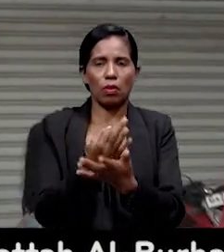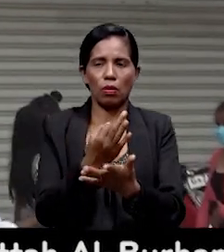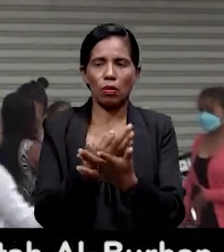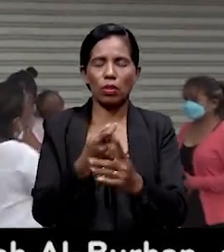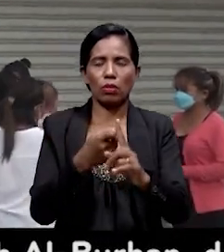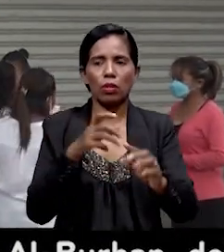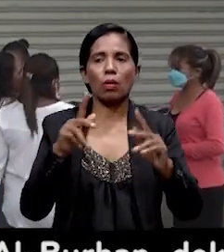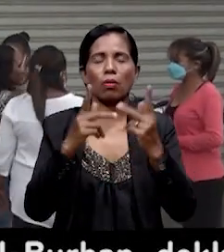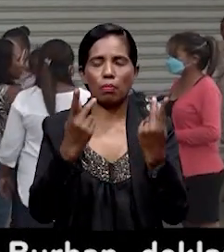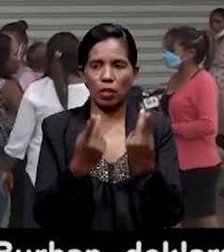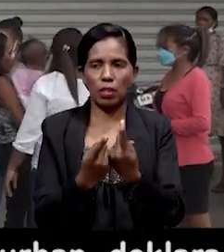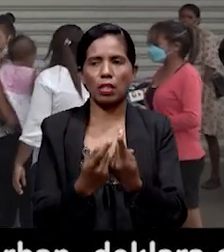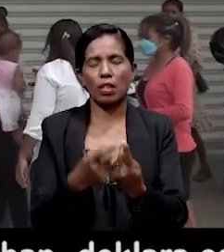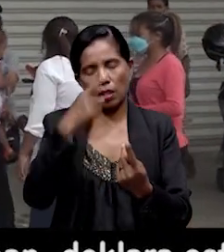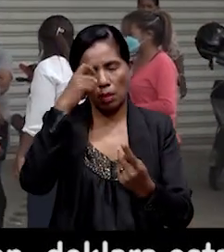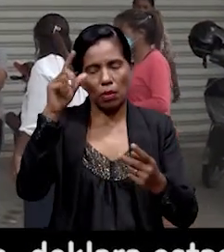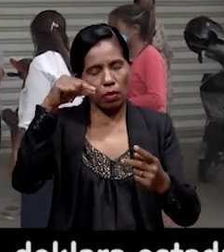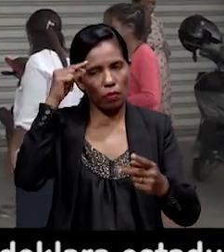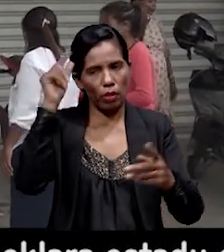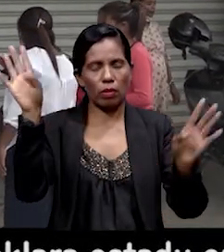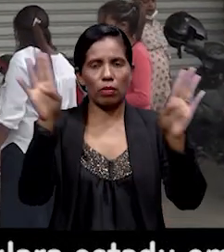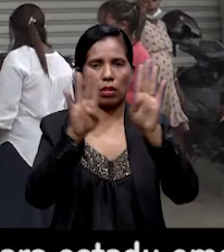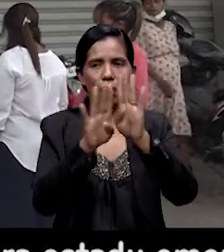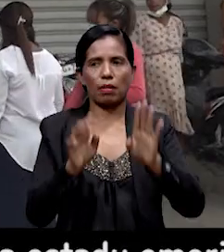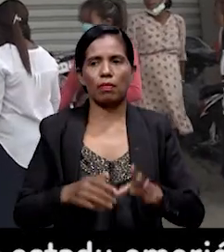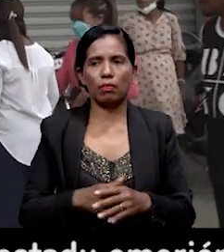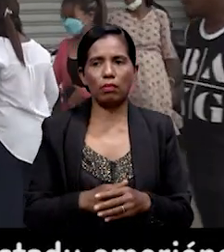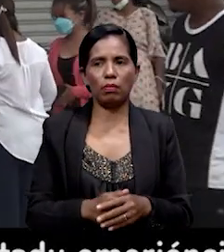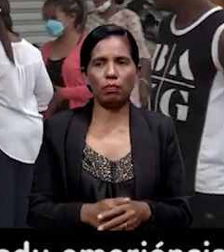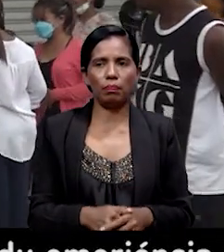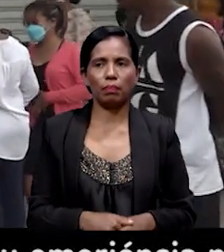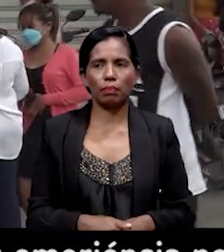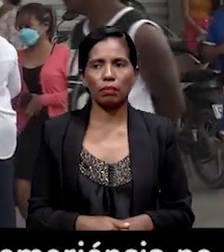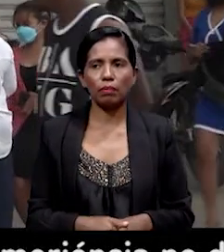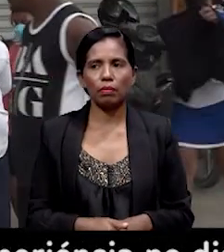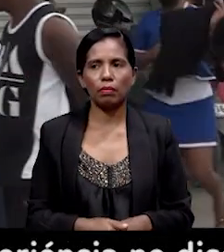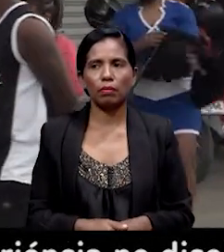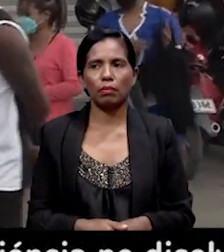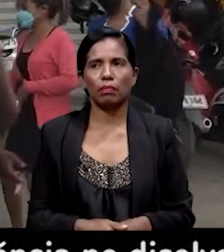totobola tamba governo takatiham. Abraham Amaral, Zaimo dos Santos, Ziamen.